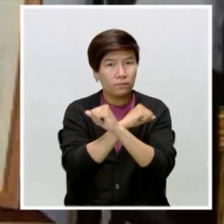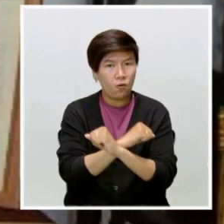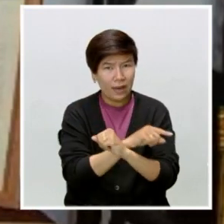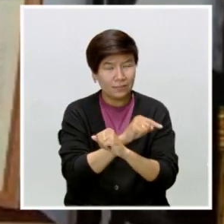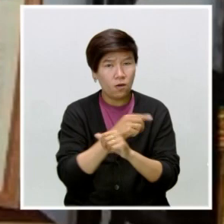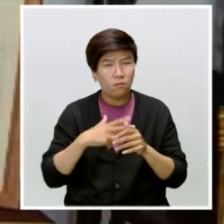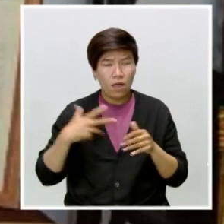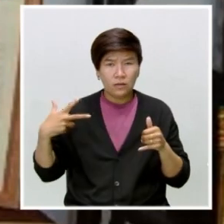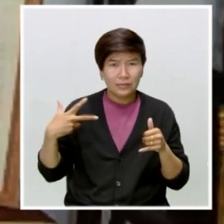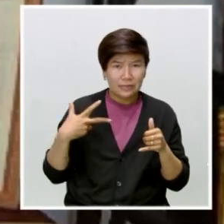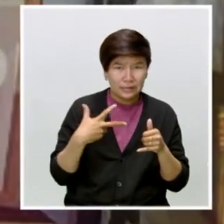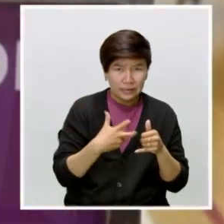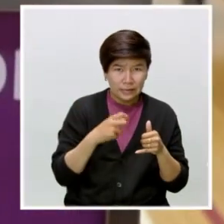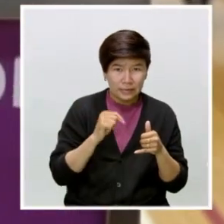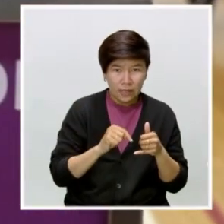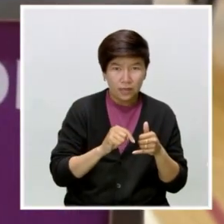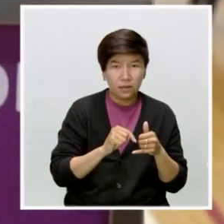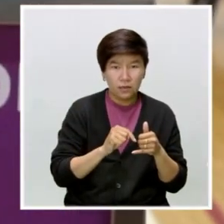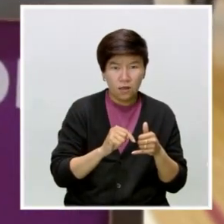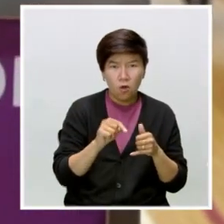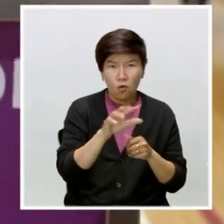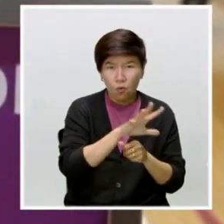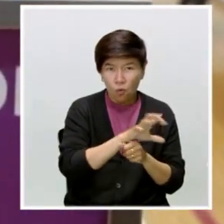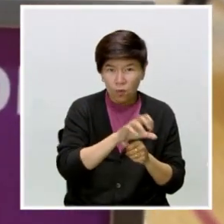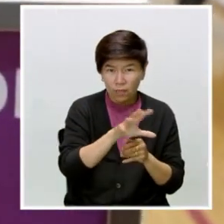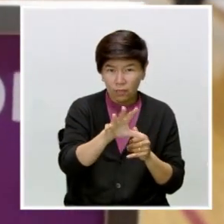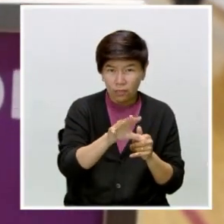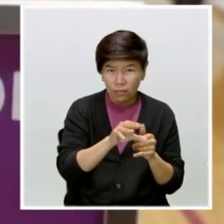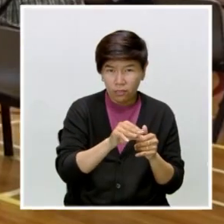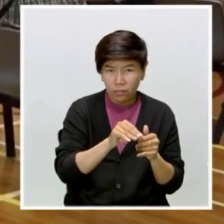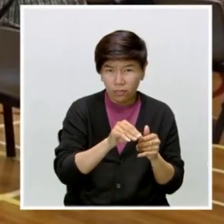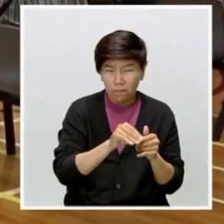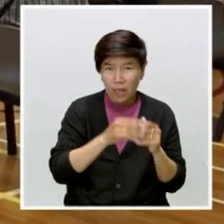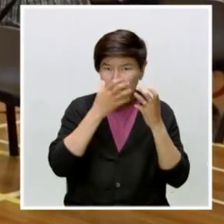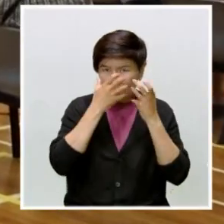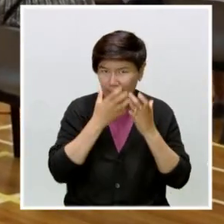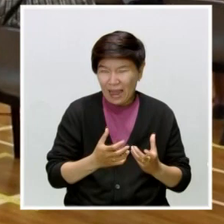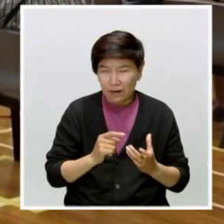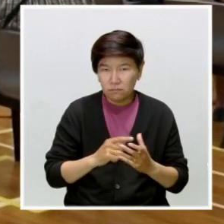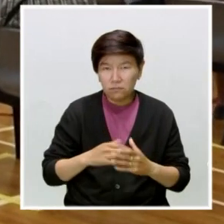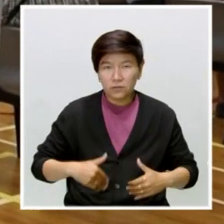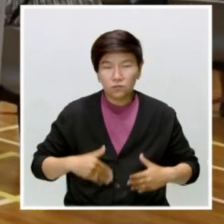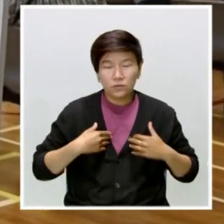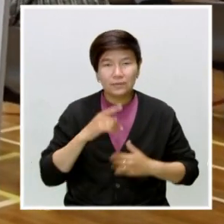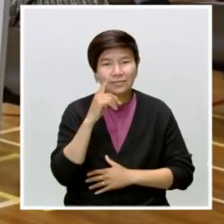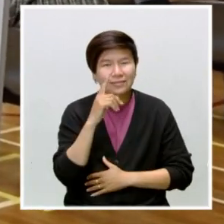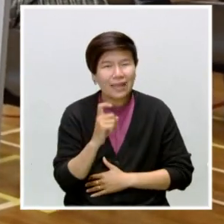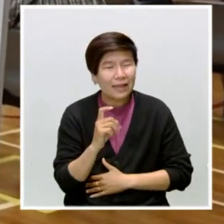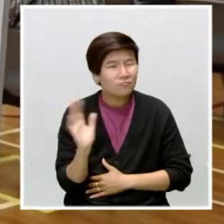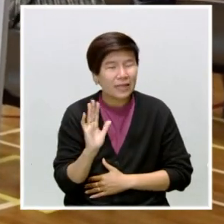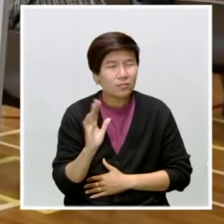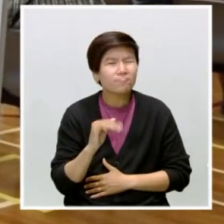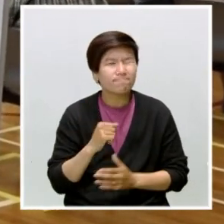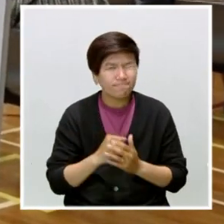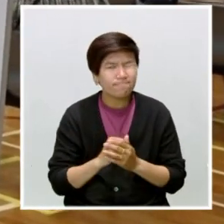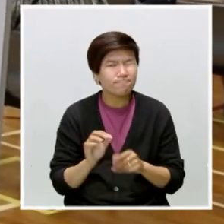การไม่ให้โรคที่ติดเชื้อจากโควิดย่ำแย่ลงไปค่ะหรือมีอาการเจ็บป่วยจนถึงขั้นเสียชีวิตนะคะแต่ว่าไม่ถูกพัฒนาม